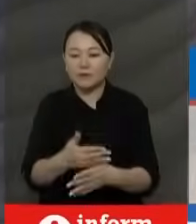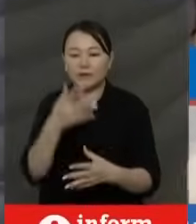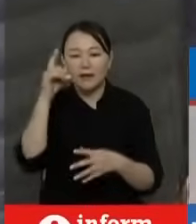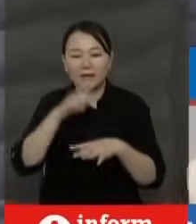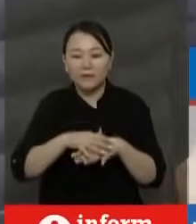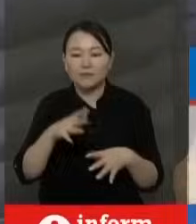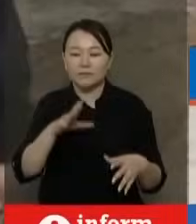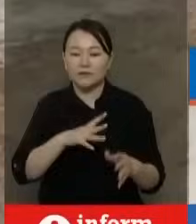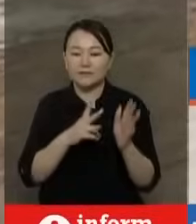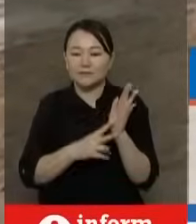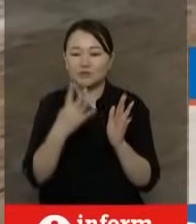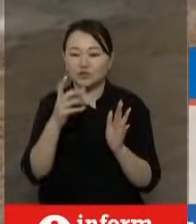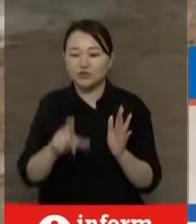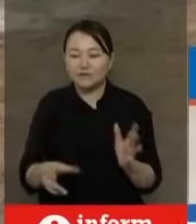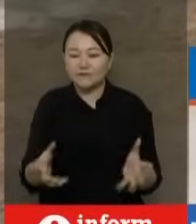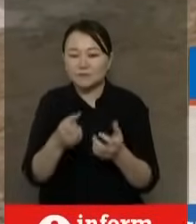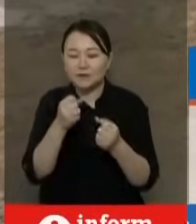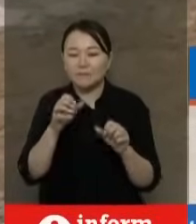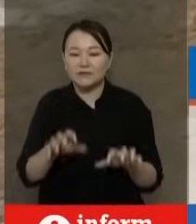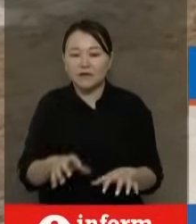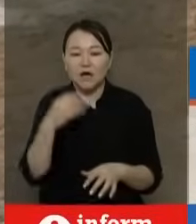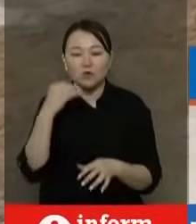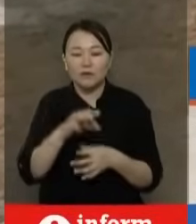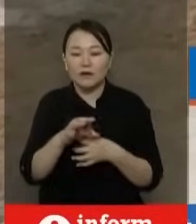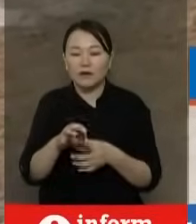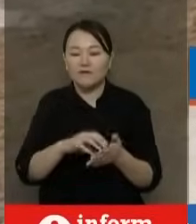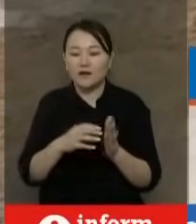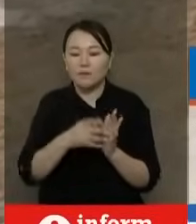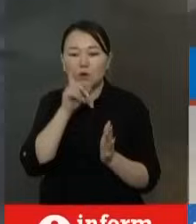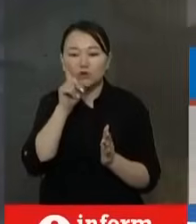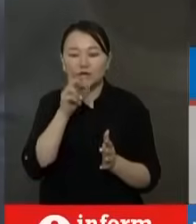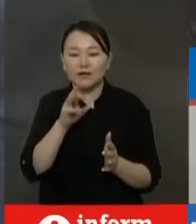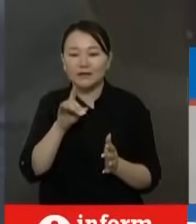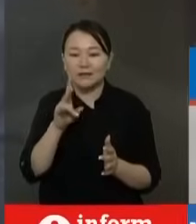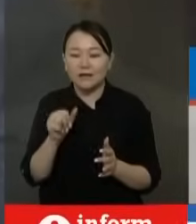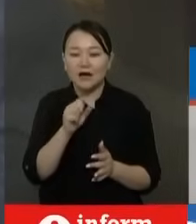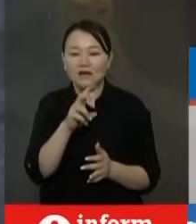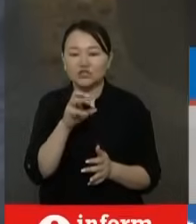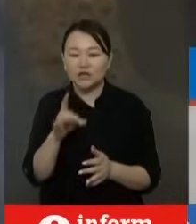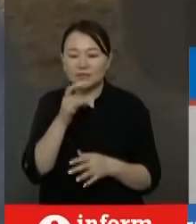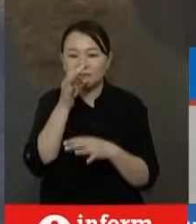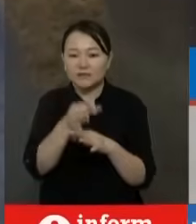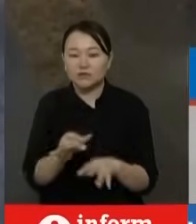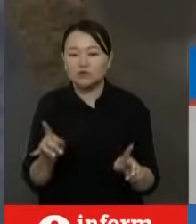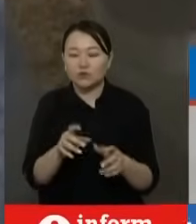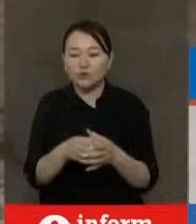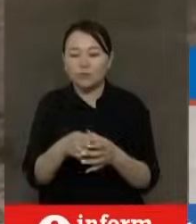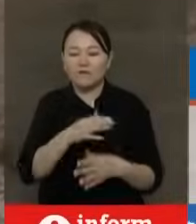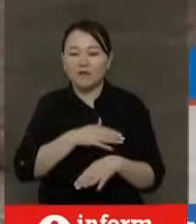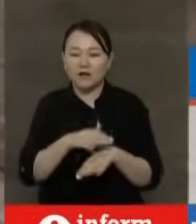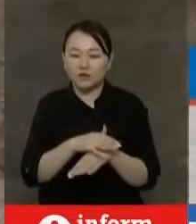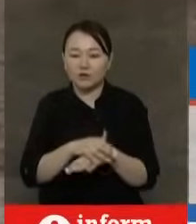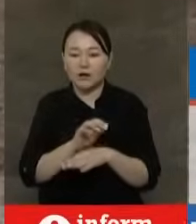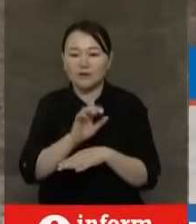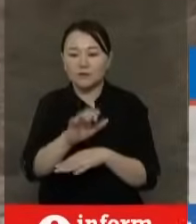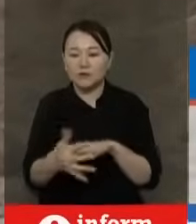эвакуированы 74 человека. Председатель Актюбинского областного филиала молодежного крыла Алишер Таныштык отметил, что группа волонтеров отправилась